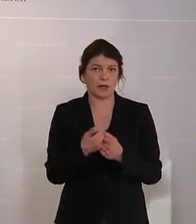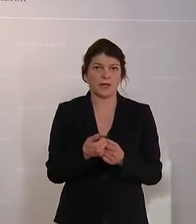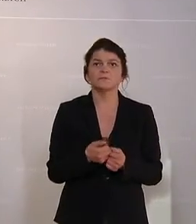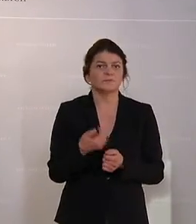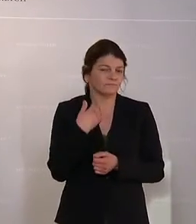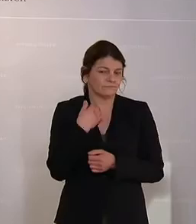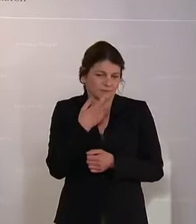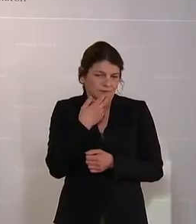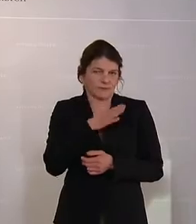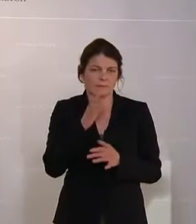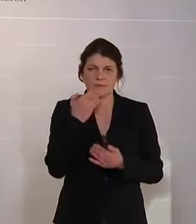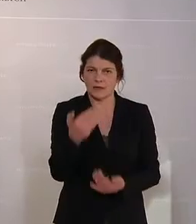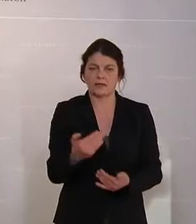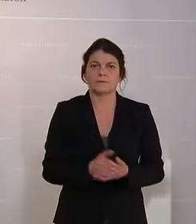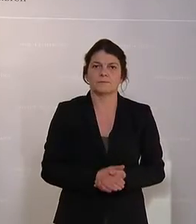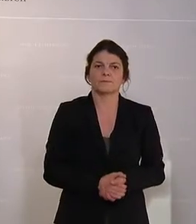Danke.